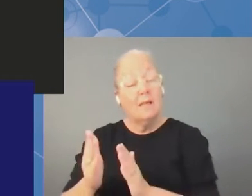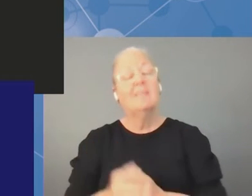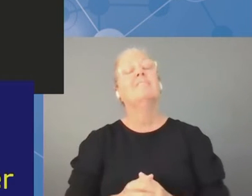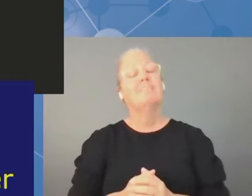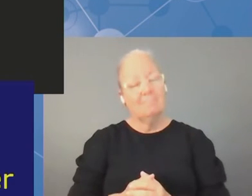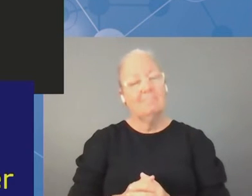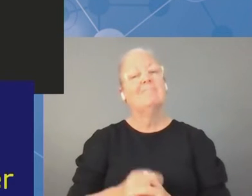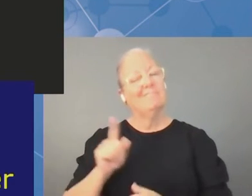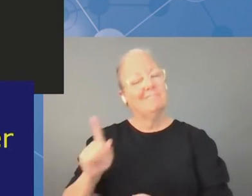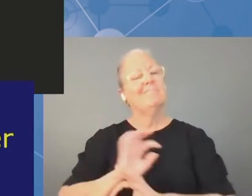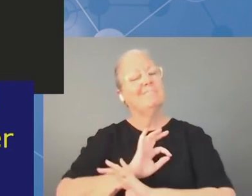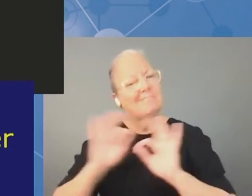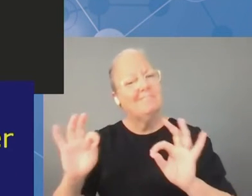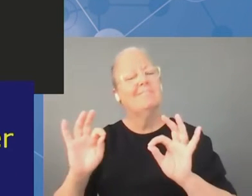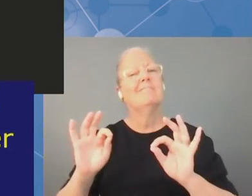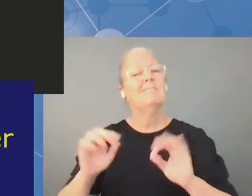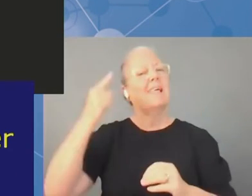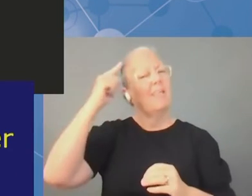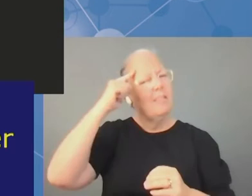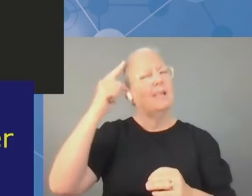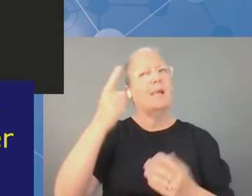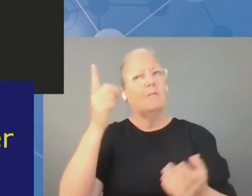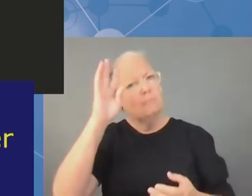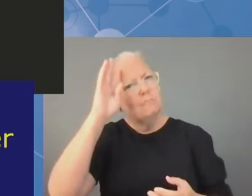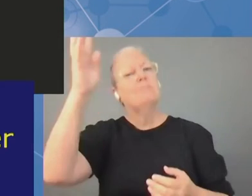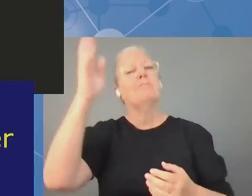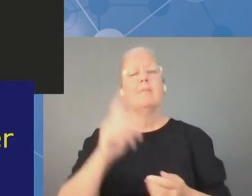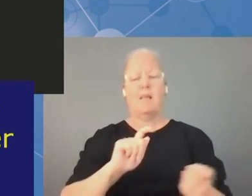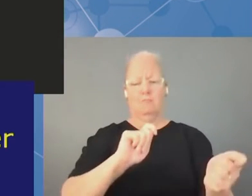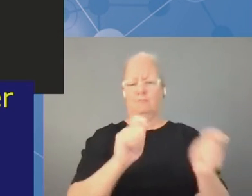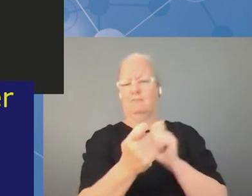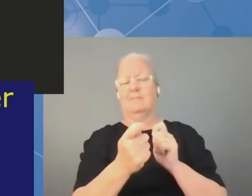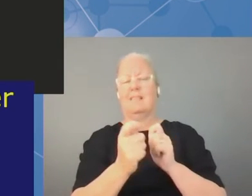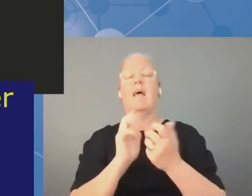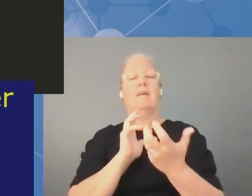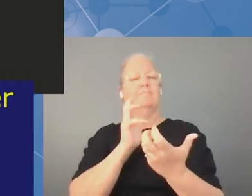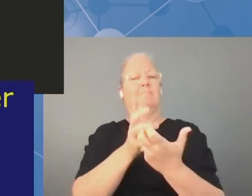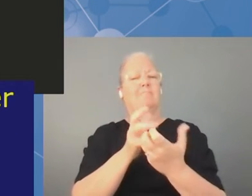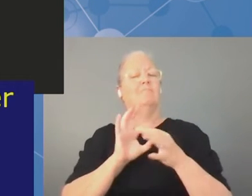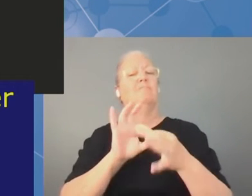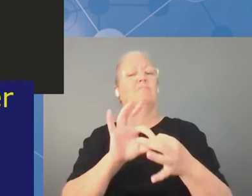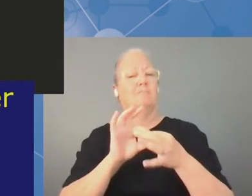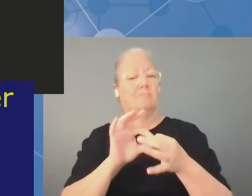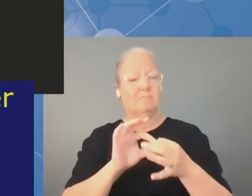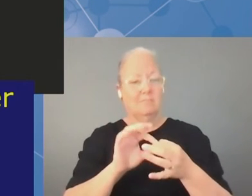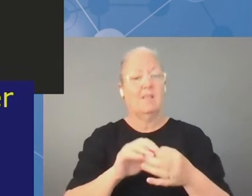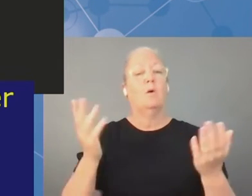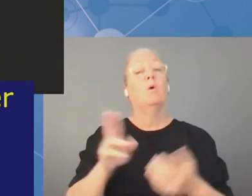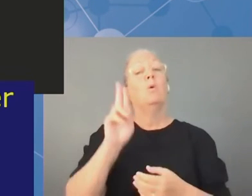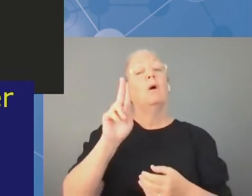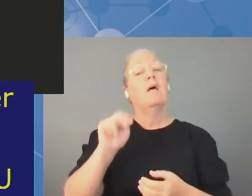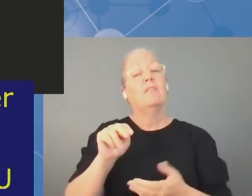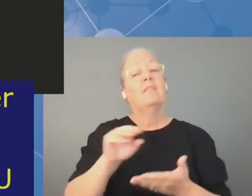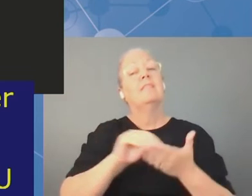тоже то, что очень хорошо работает. Я думаю, что мы проделали еще один шаг вперед в